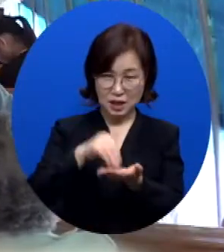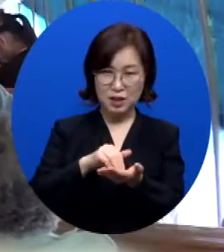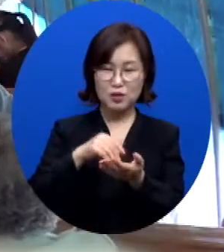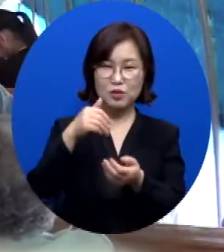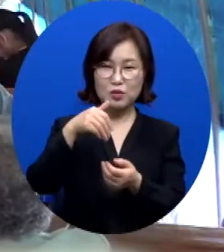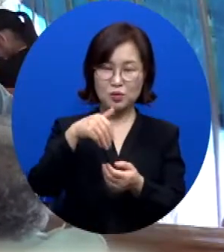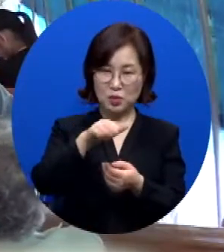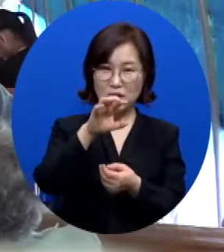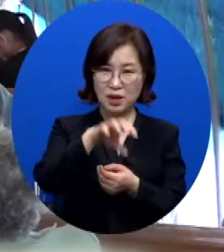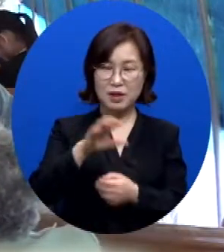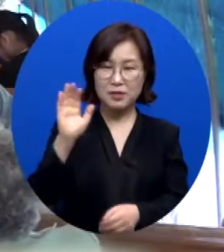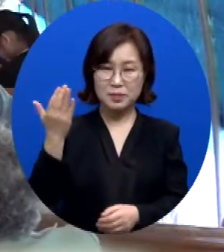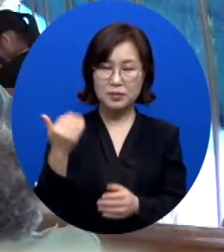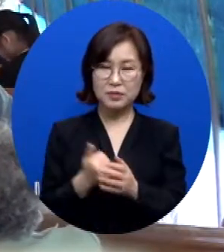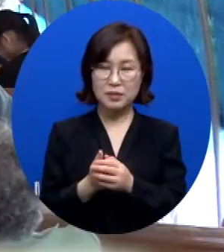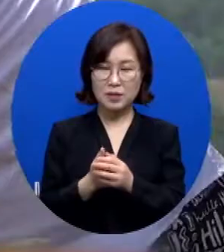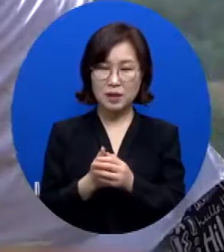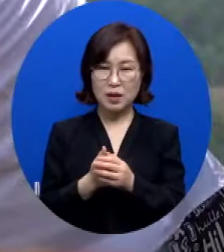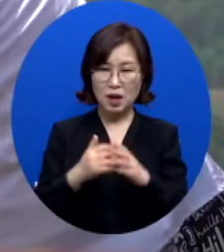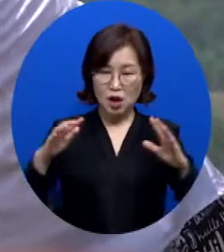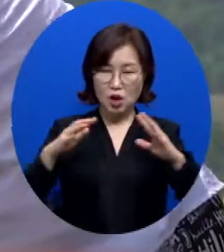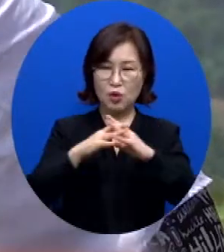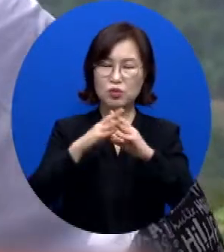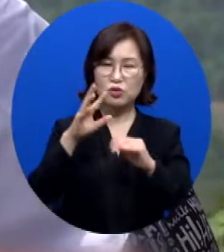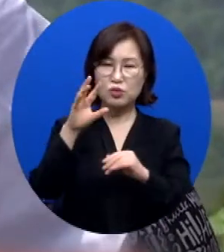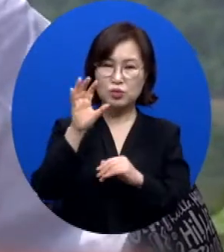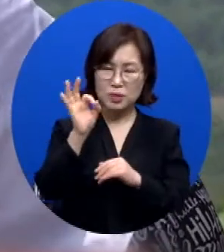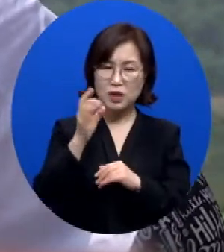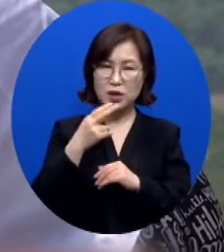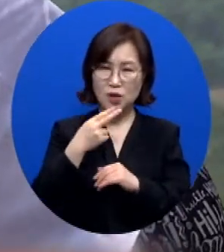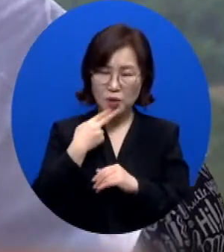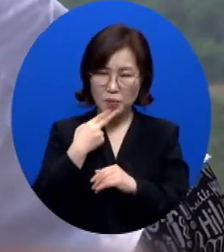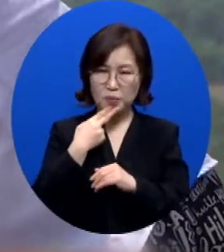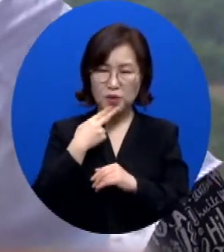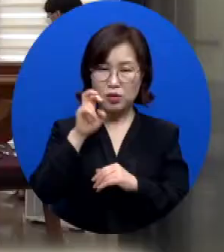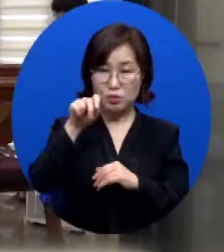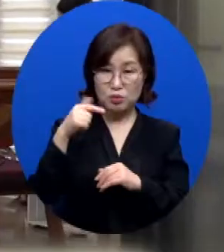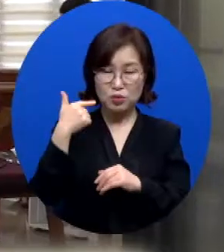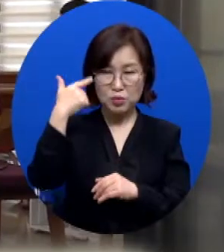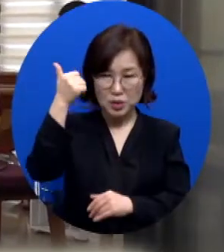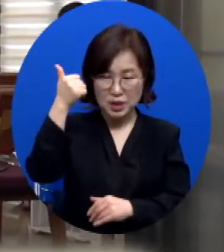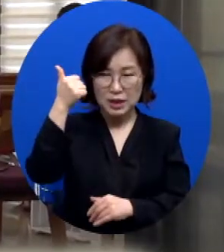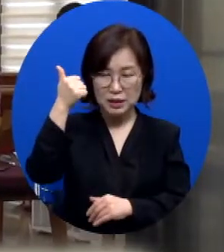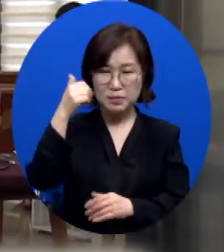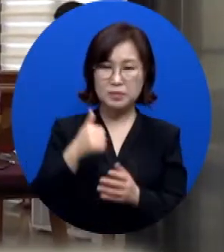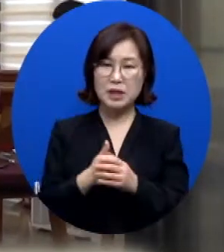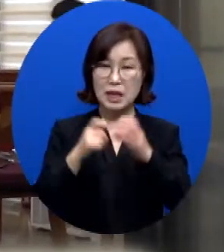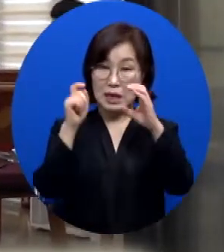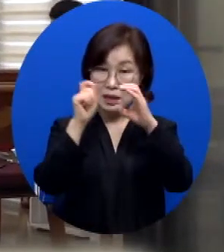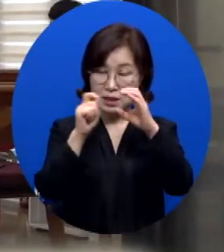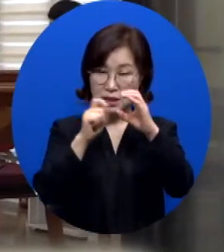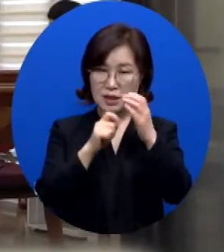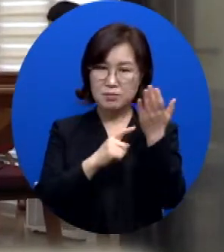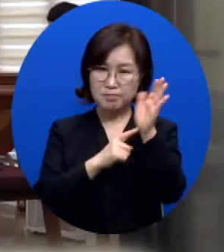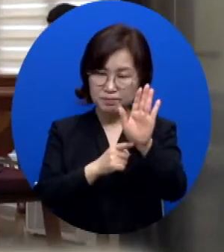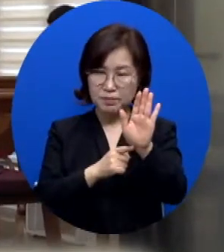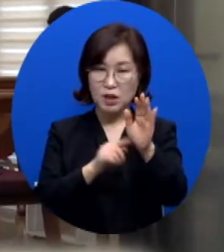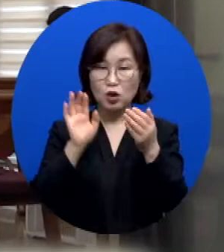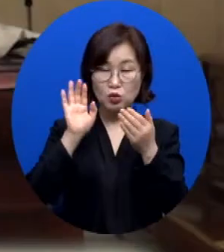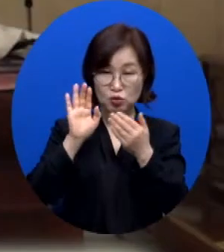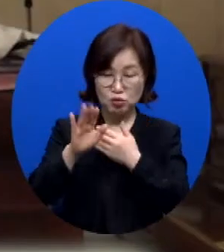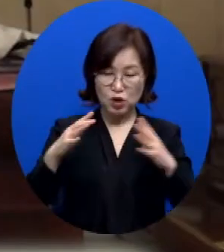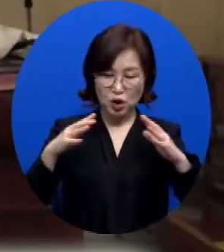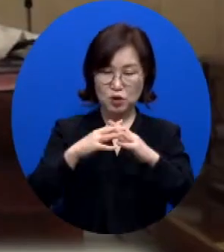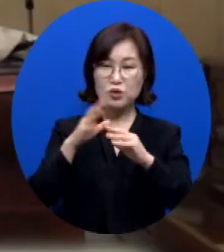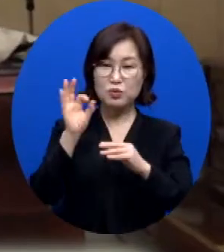교회 건축비가 없어 비닐하우스에서 예배를 드렸다는 흑석교회의 문기원 목사. 문 목사는 CTS 방송에 출연해